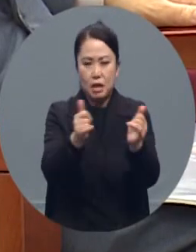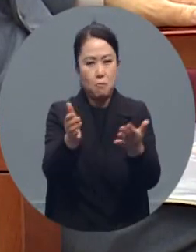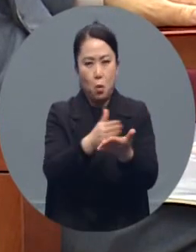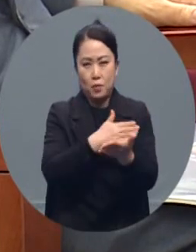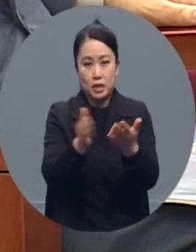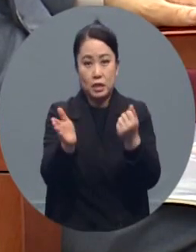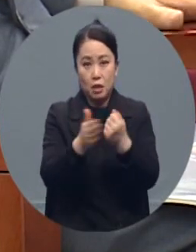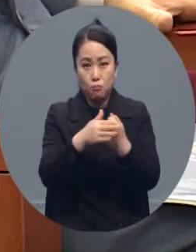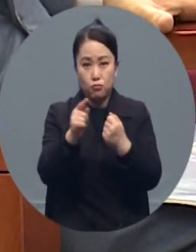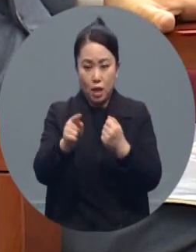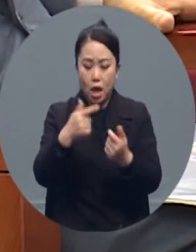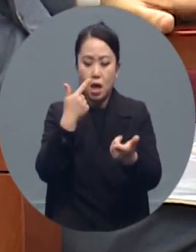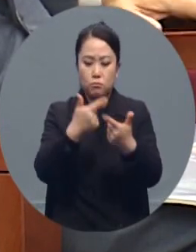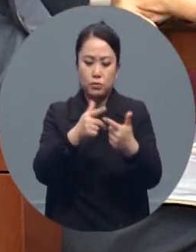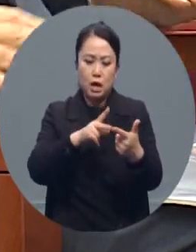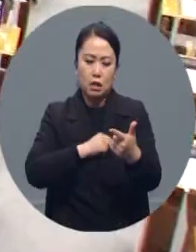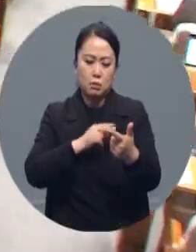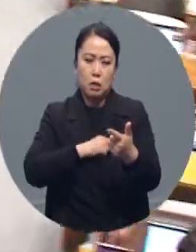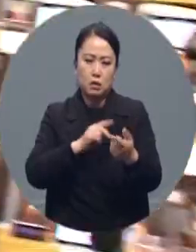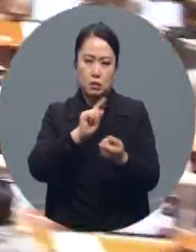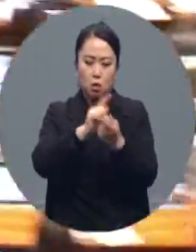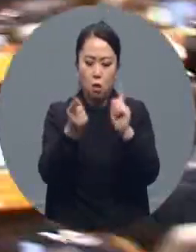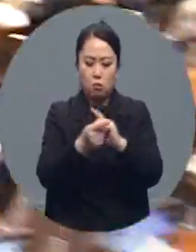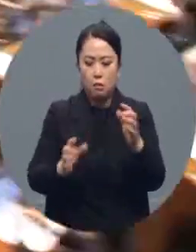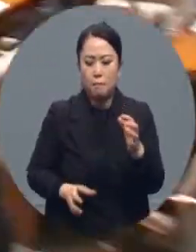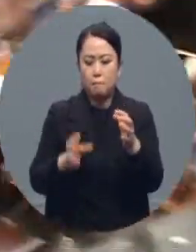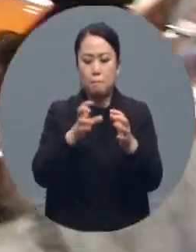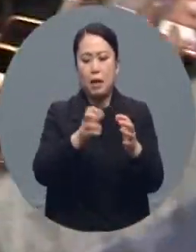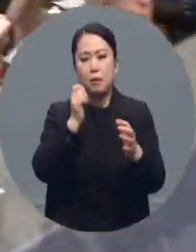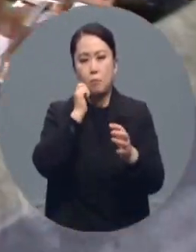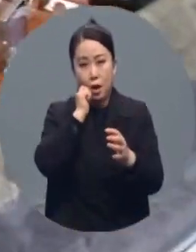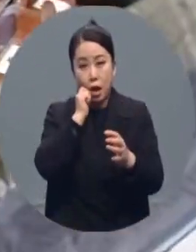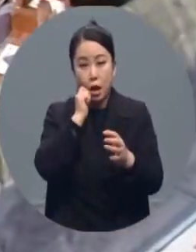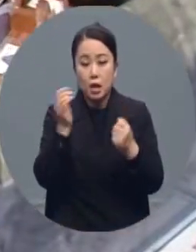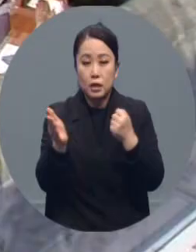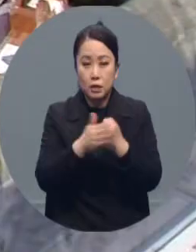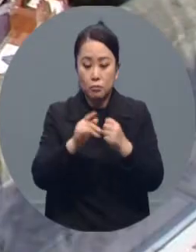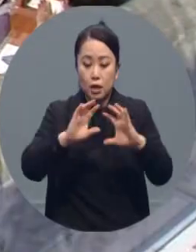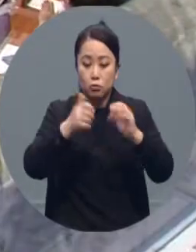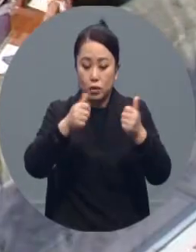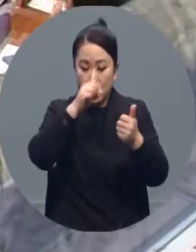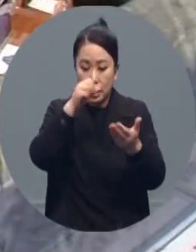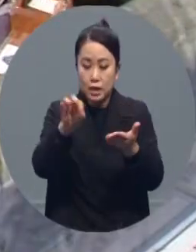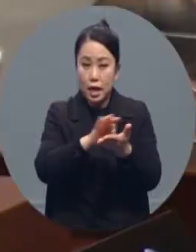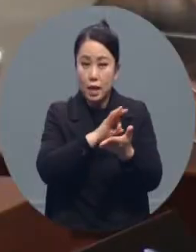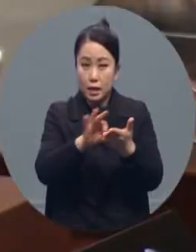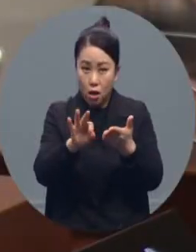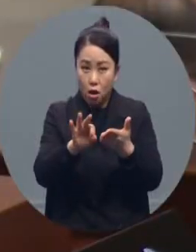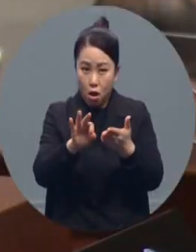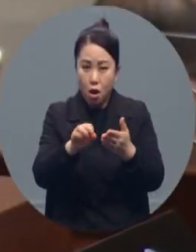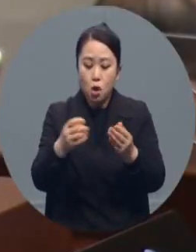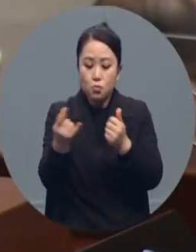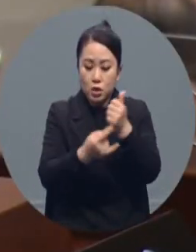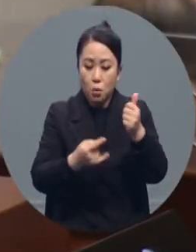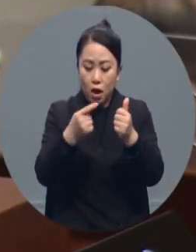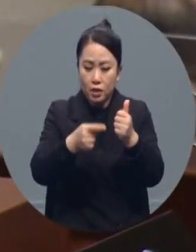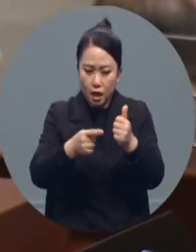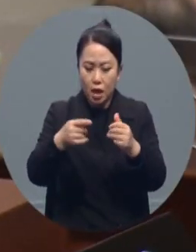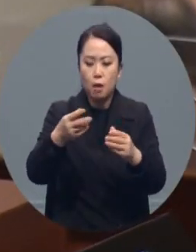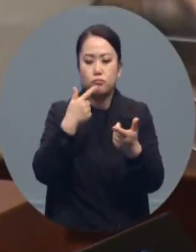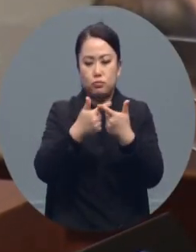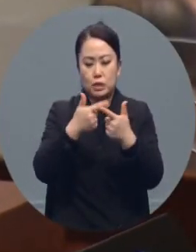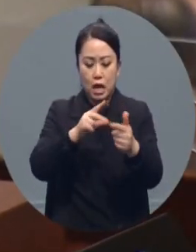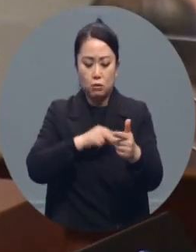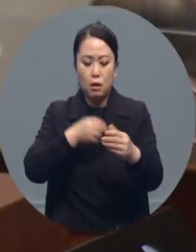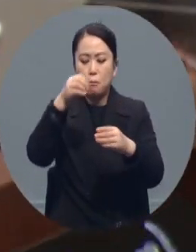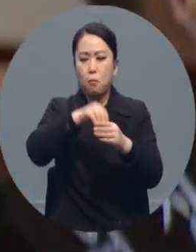부산 의원들끼리도 잘 뭉치지 못하는 가운데 국회 예결이 예산 소위에 부산 의원이 포함되지 않아 지역 현안